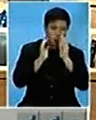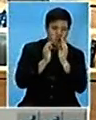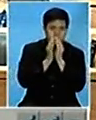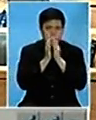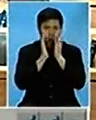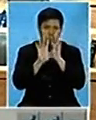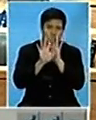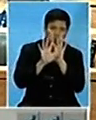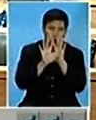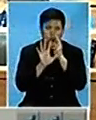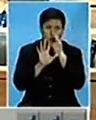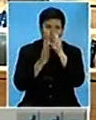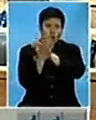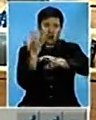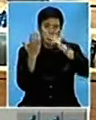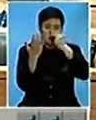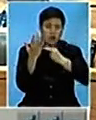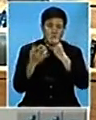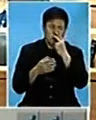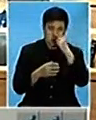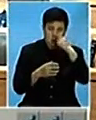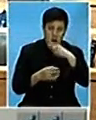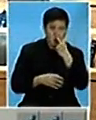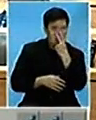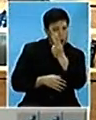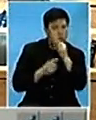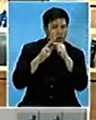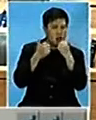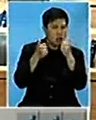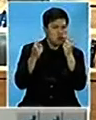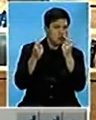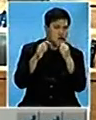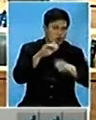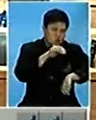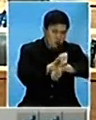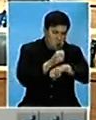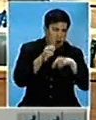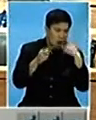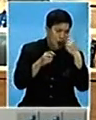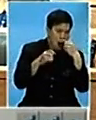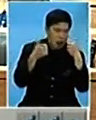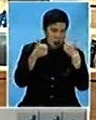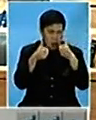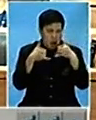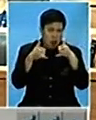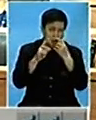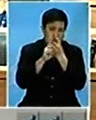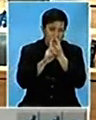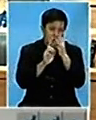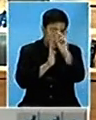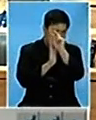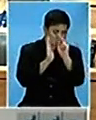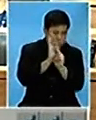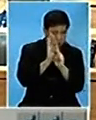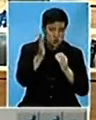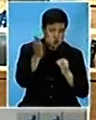ศเขาดูอยู่ว่าการเล่นฟุตบอลนั้นใครเล่นตามกฎกติกาครับท่าน